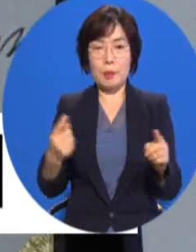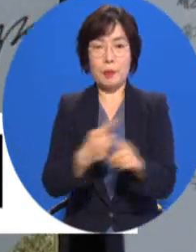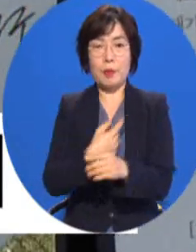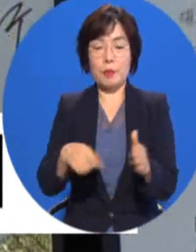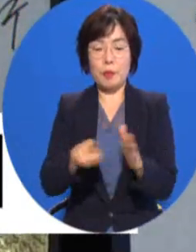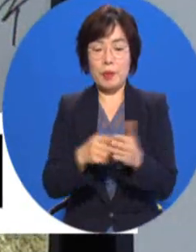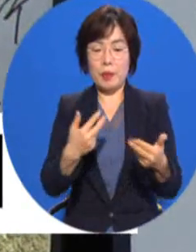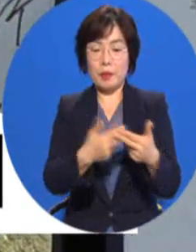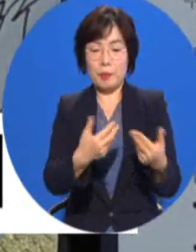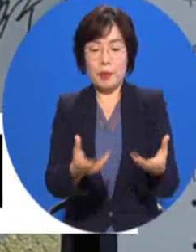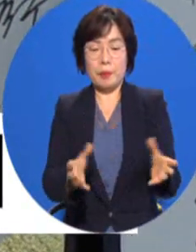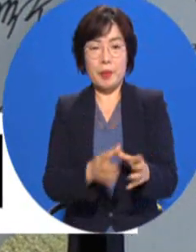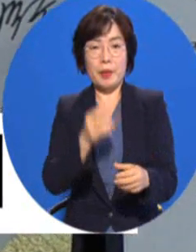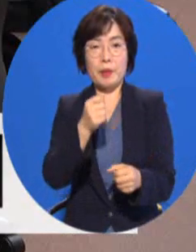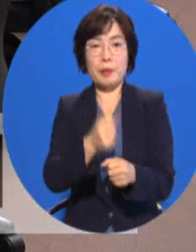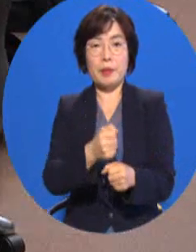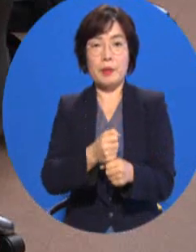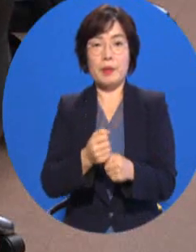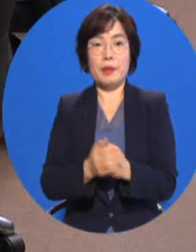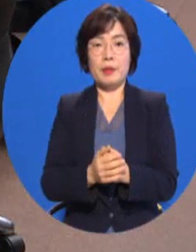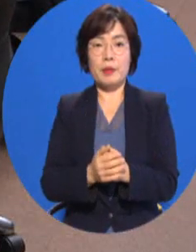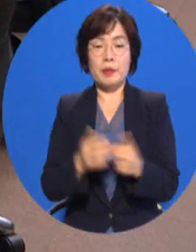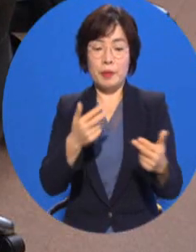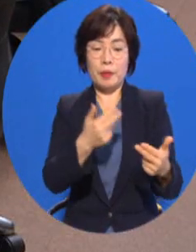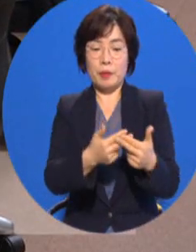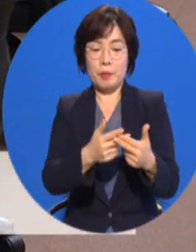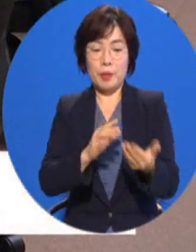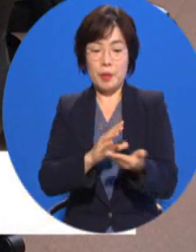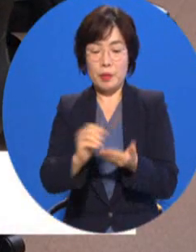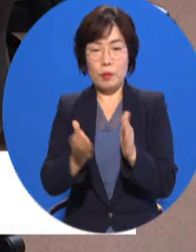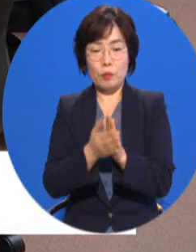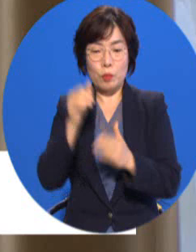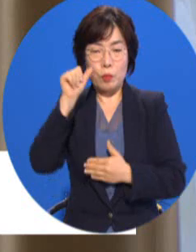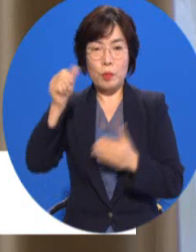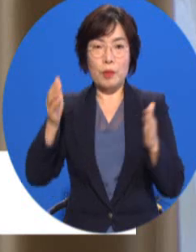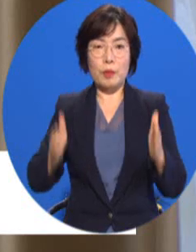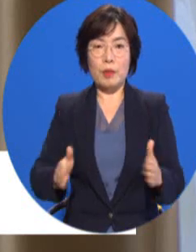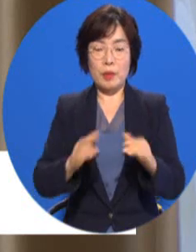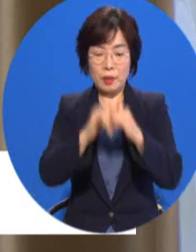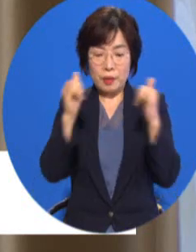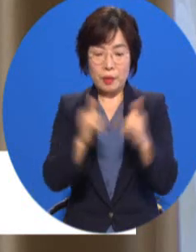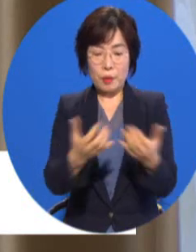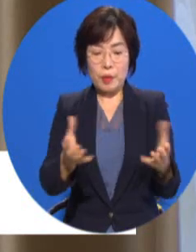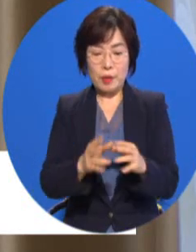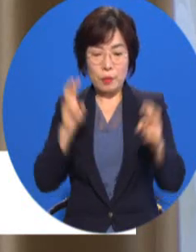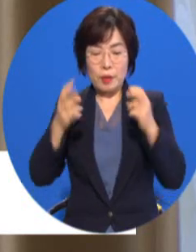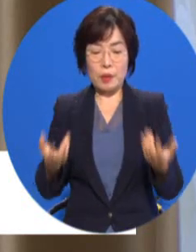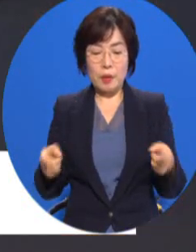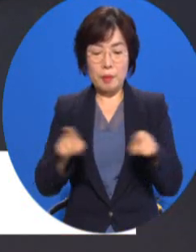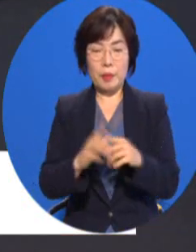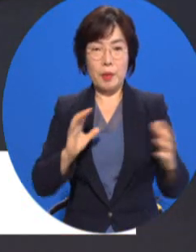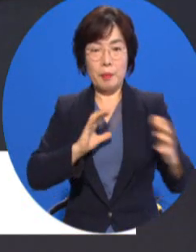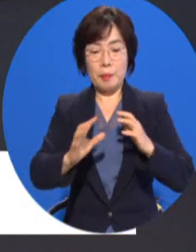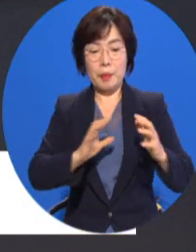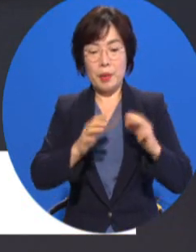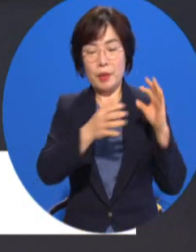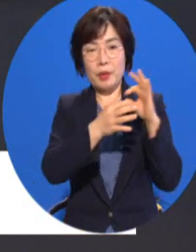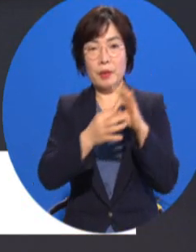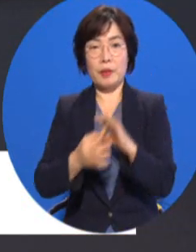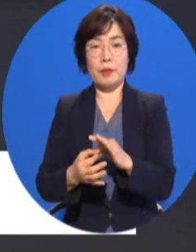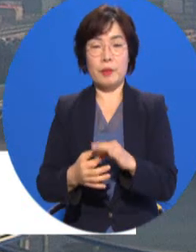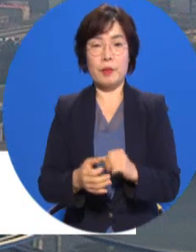위한 협의체가 구성됐습니다. 협의체는 출범 이후 5개월여 동안 시민단체와 기업체가 함께 참여해 머리를